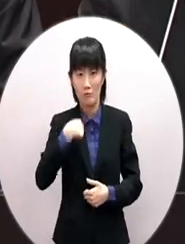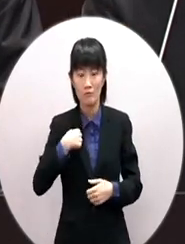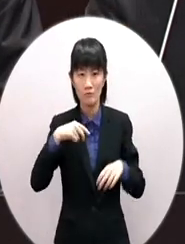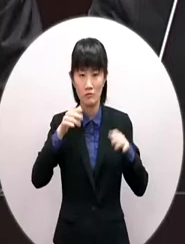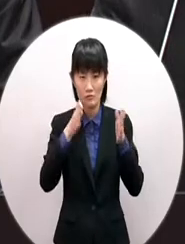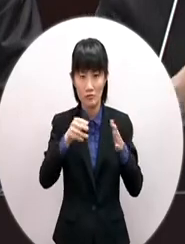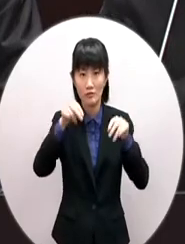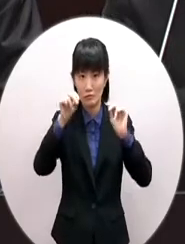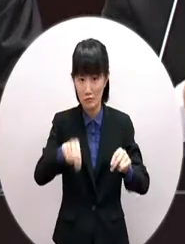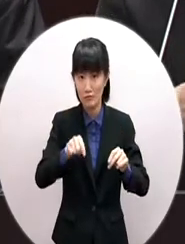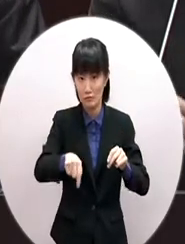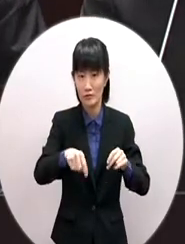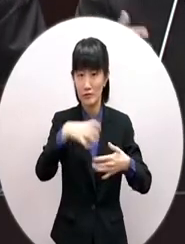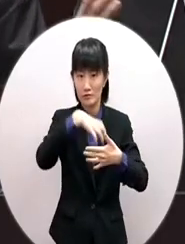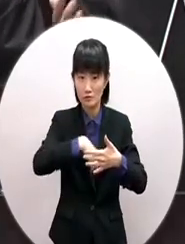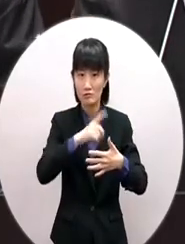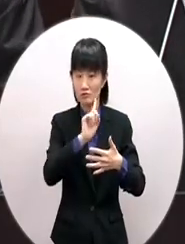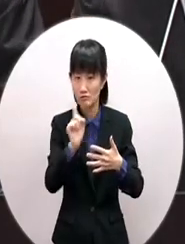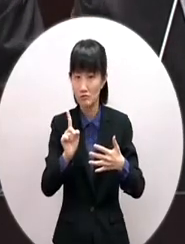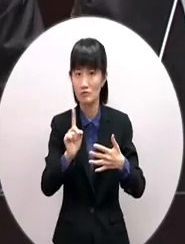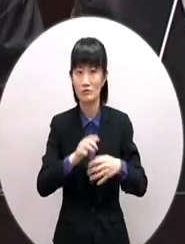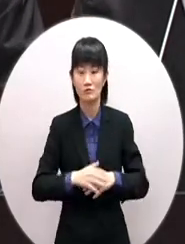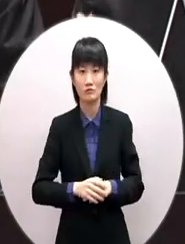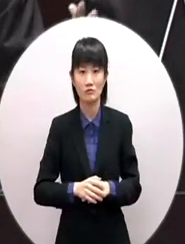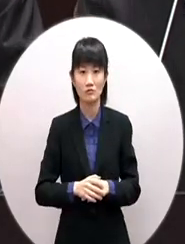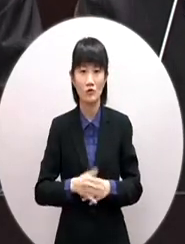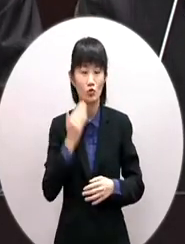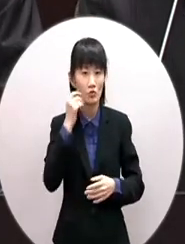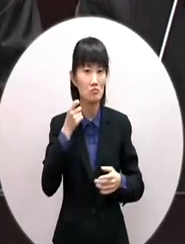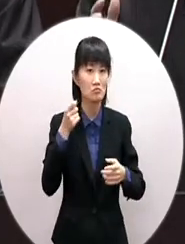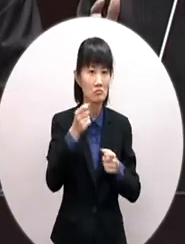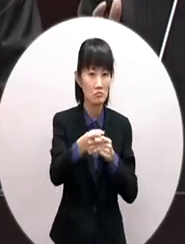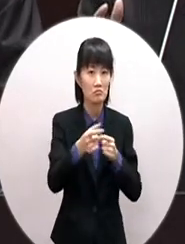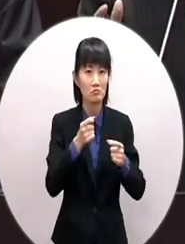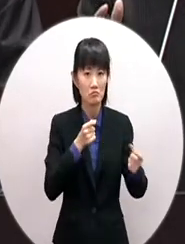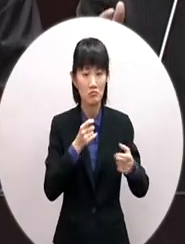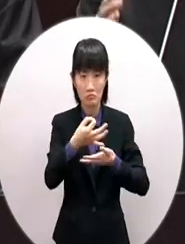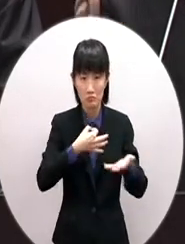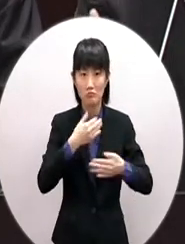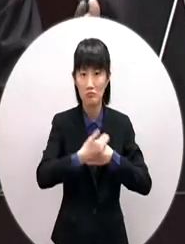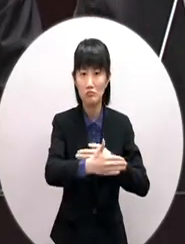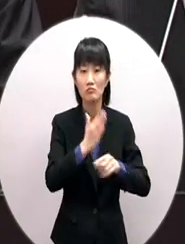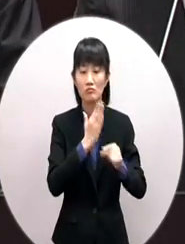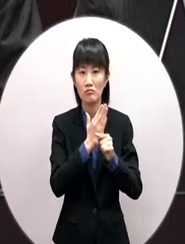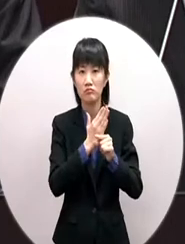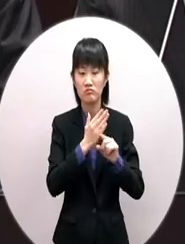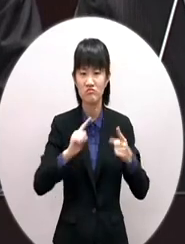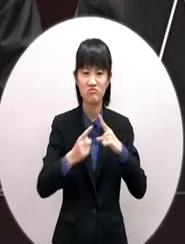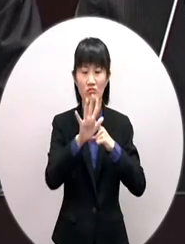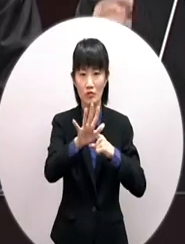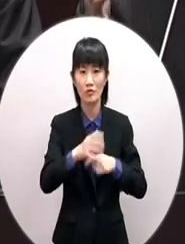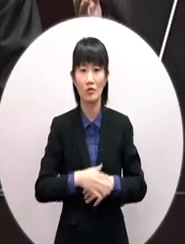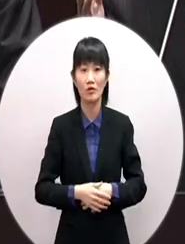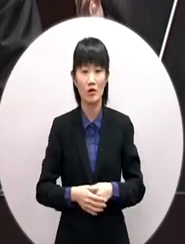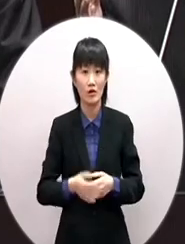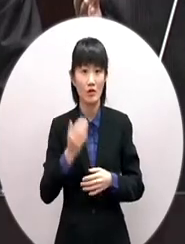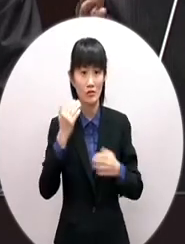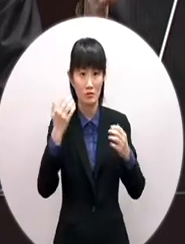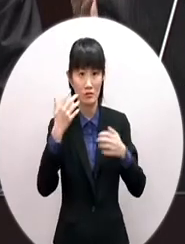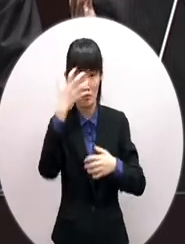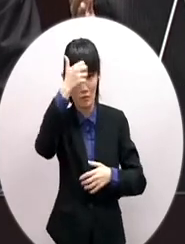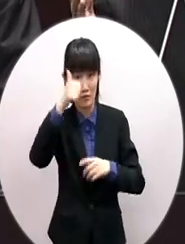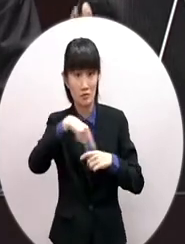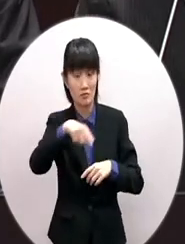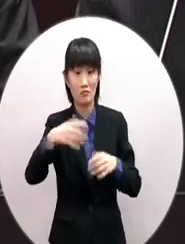契约，我们的业务单位要有一个回应。那这个回应其实是在正在对话当中了哈，那个你看到那